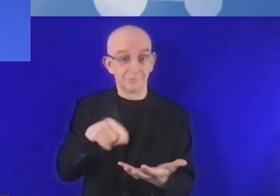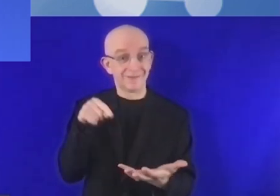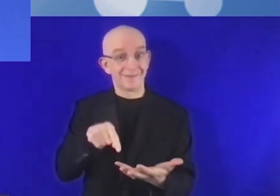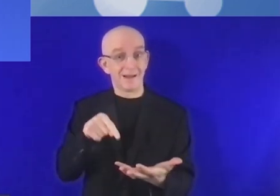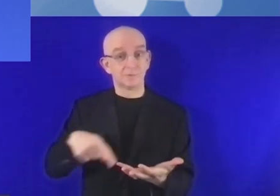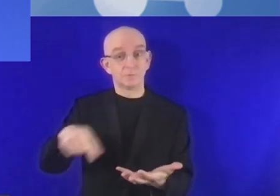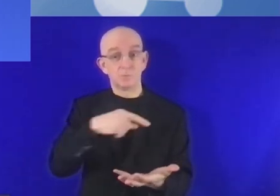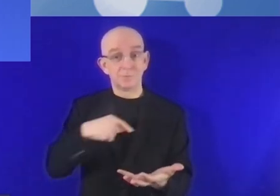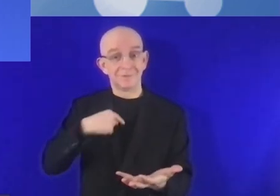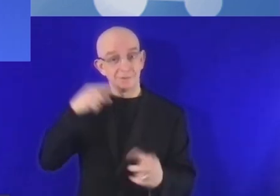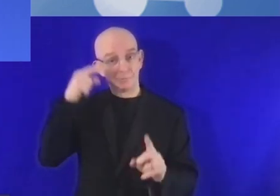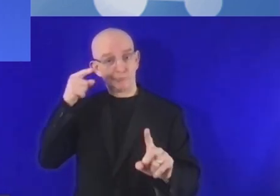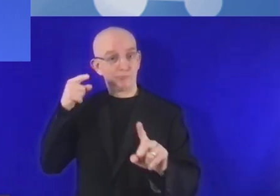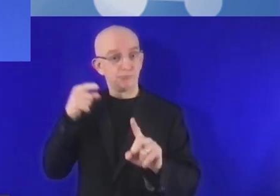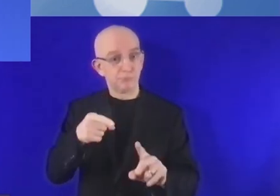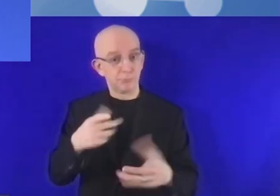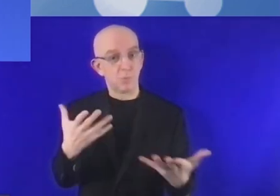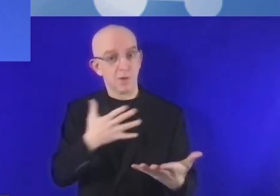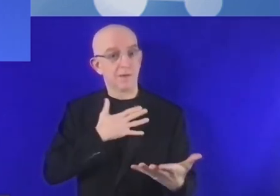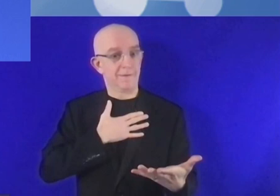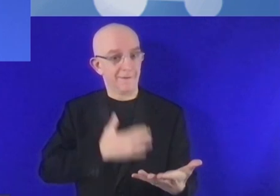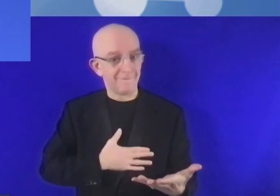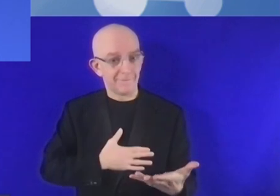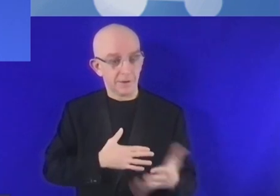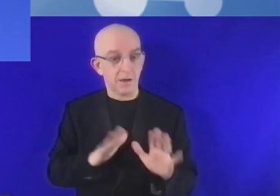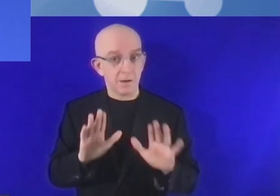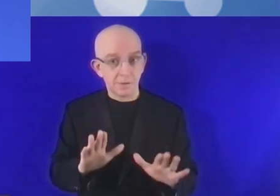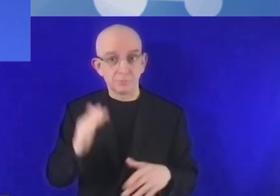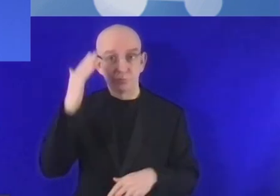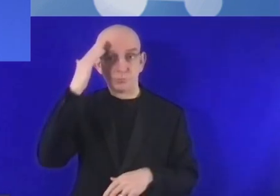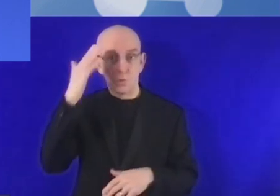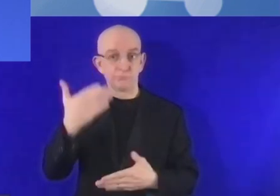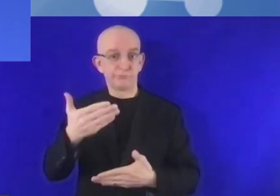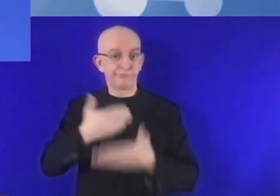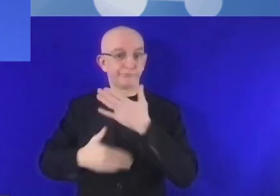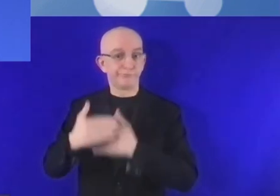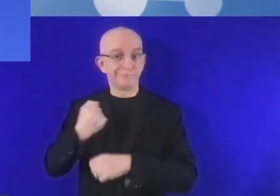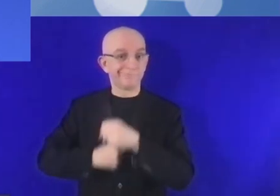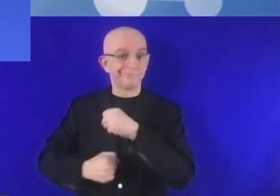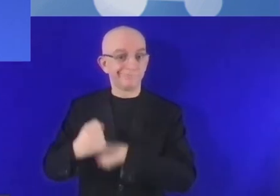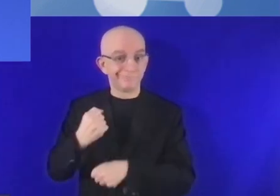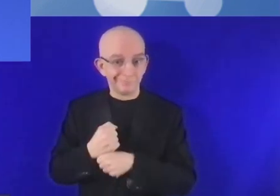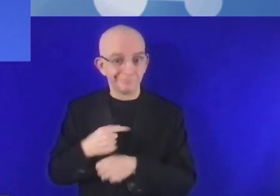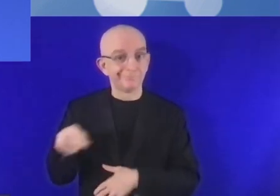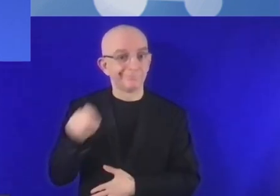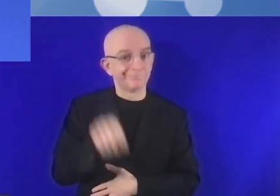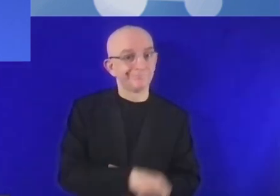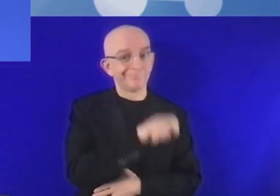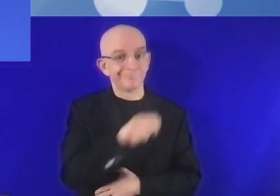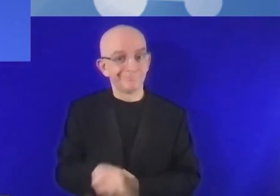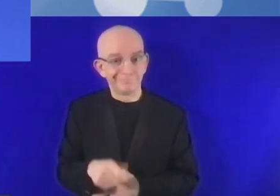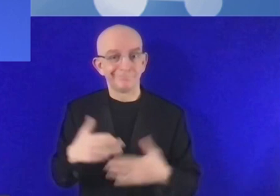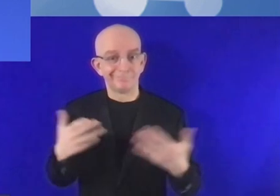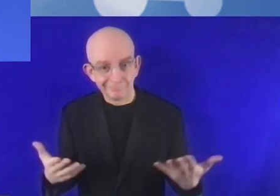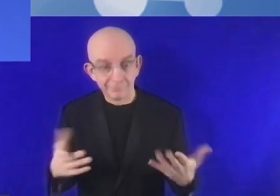polskim. Polacy brali udział, aktywny udział w 50 panelach, w 50 wydarzeniach i to zostało